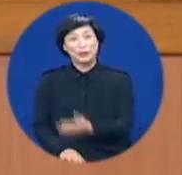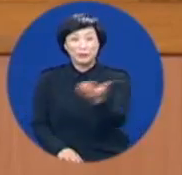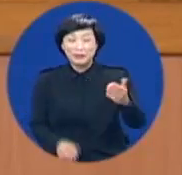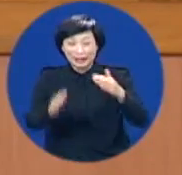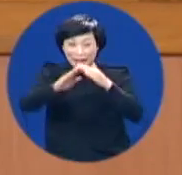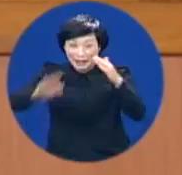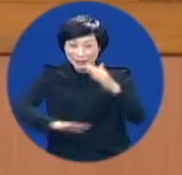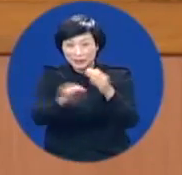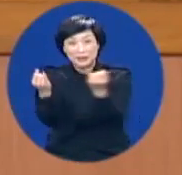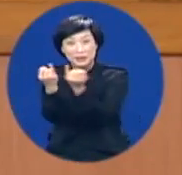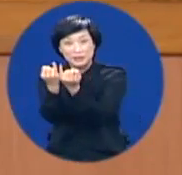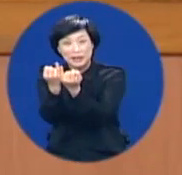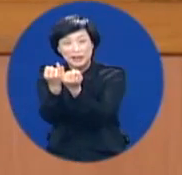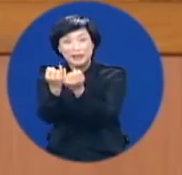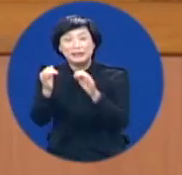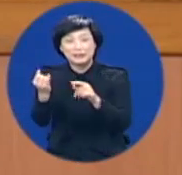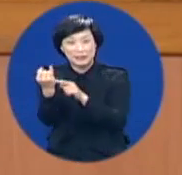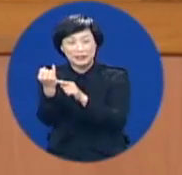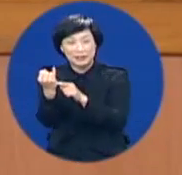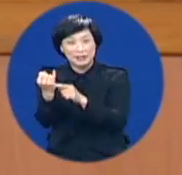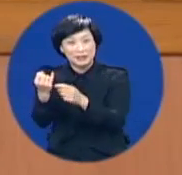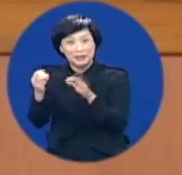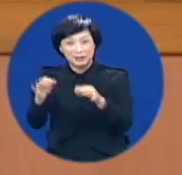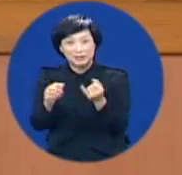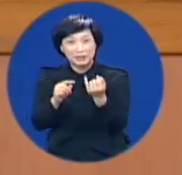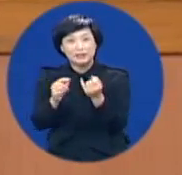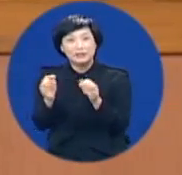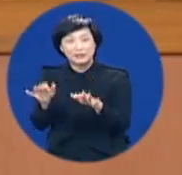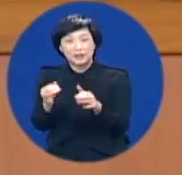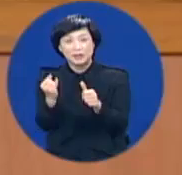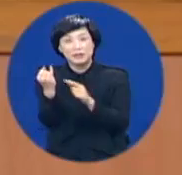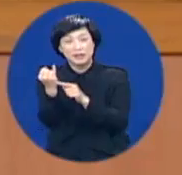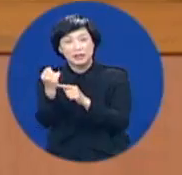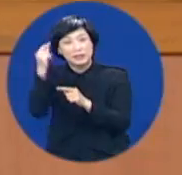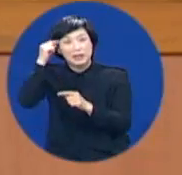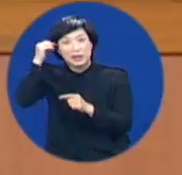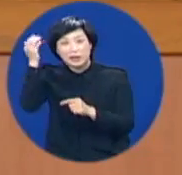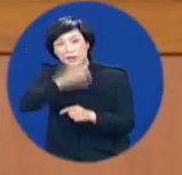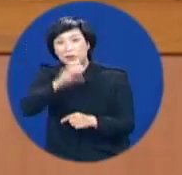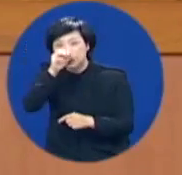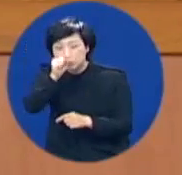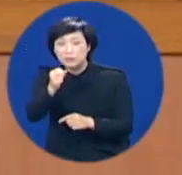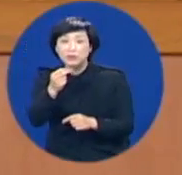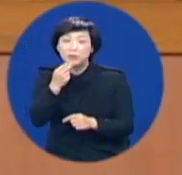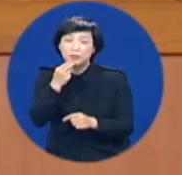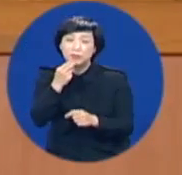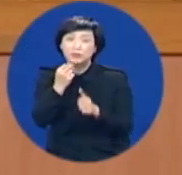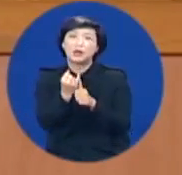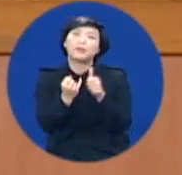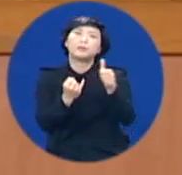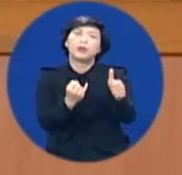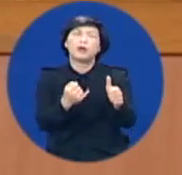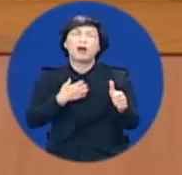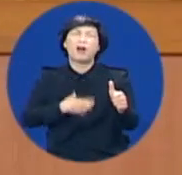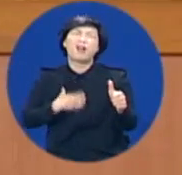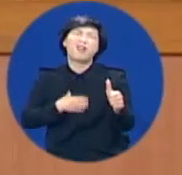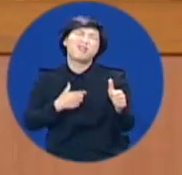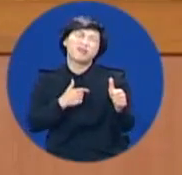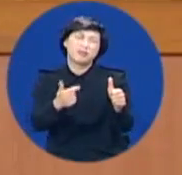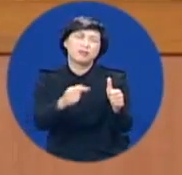건강한 정신적으로 가정적으로 남편을 향해 건강하지 못하면 남편은 얼마나 괴로운지 몰라요.